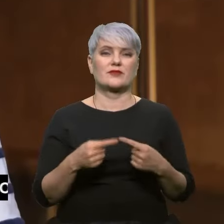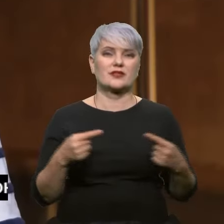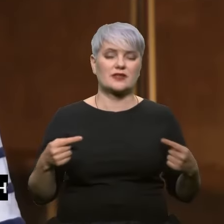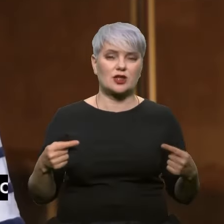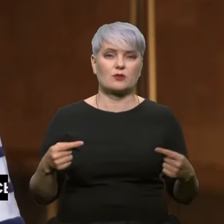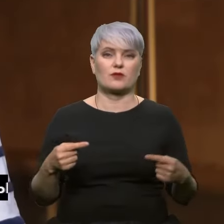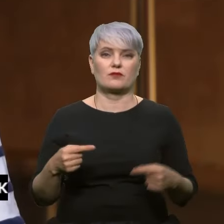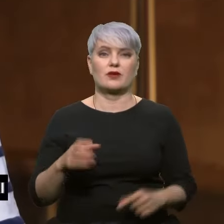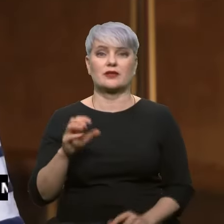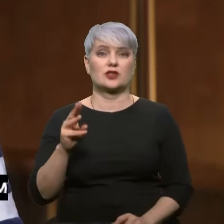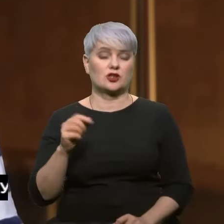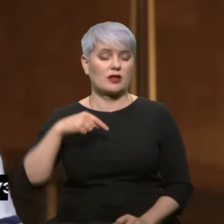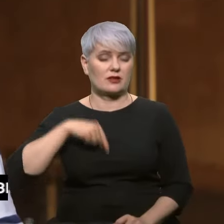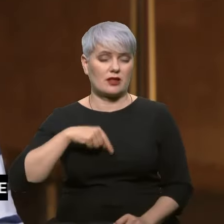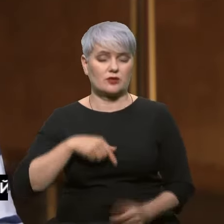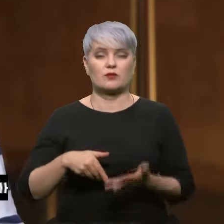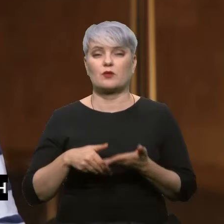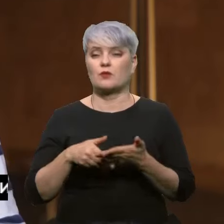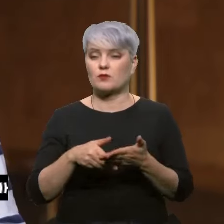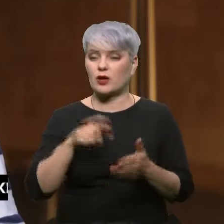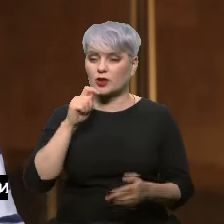допомагати Україні надалі. Послухайте.